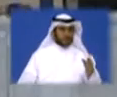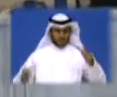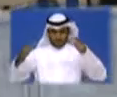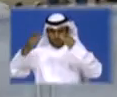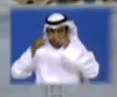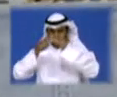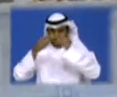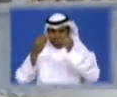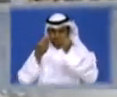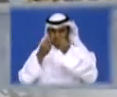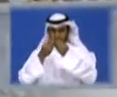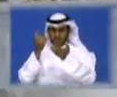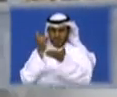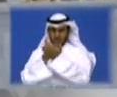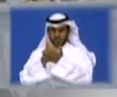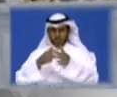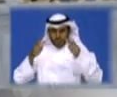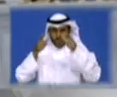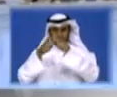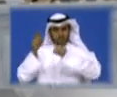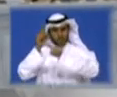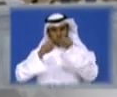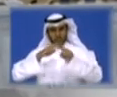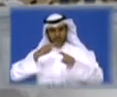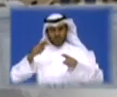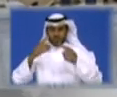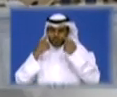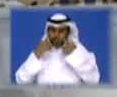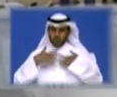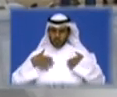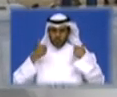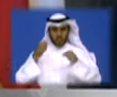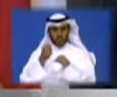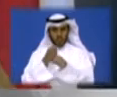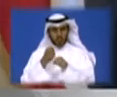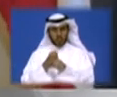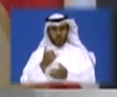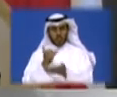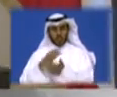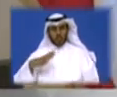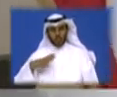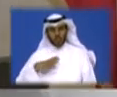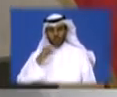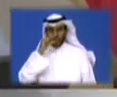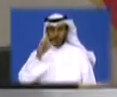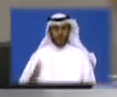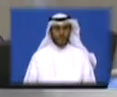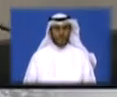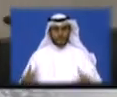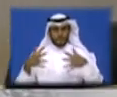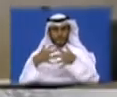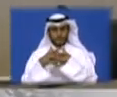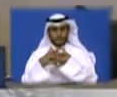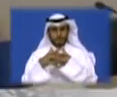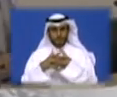رسالة موجهة لحضرة صاحب السمو الأمير حفظه الله ورعاه من فخامة الرئيس دكتور إكليل ظنين رئيس